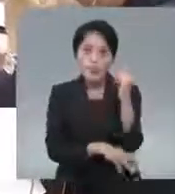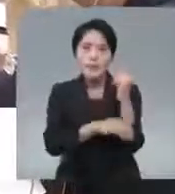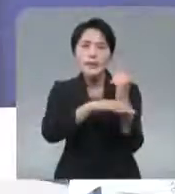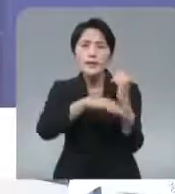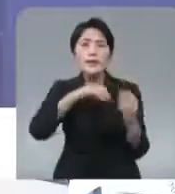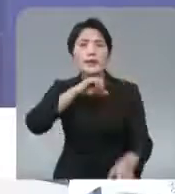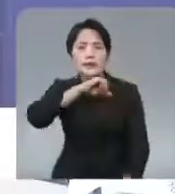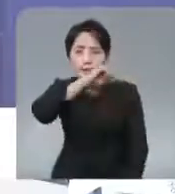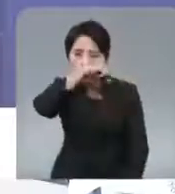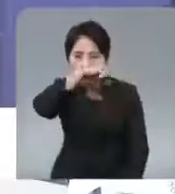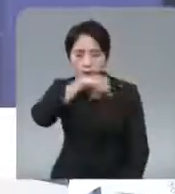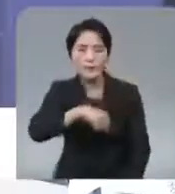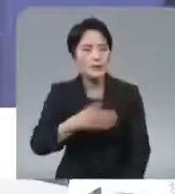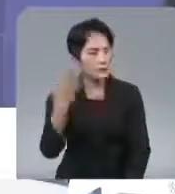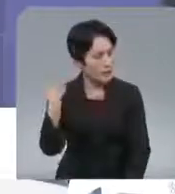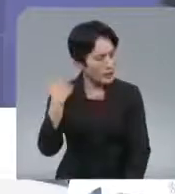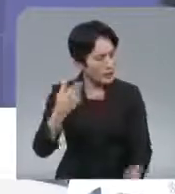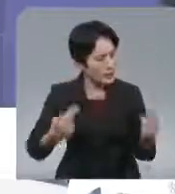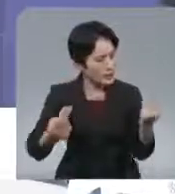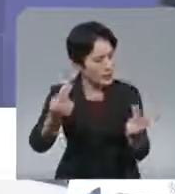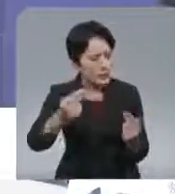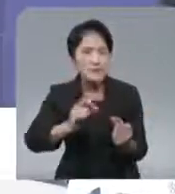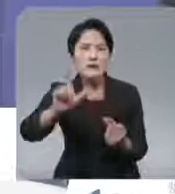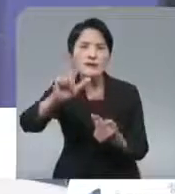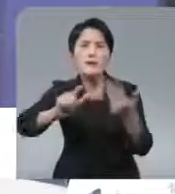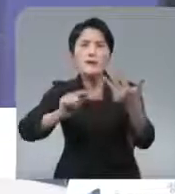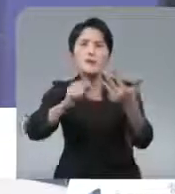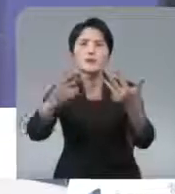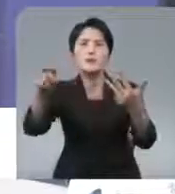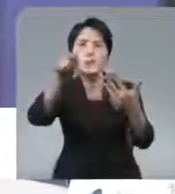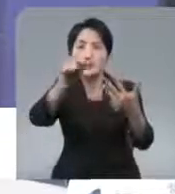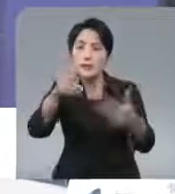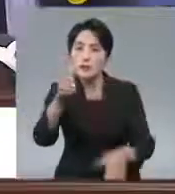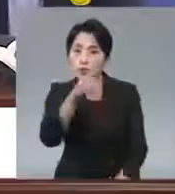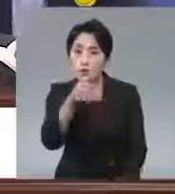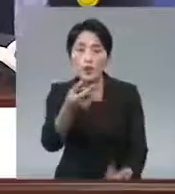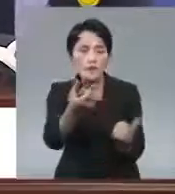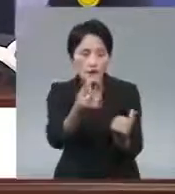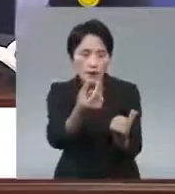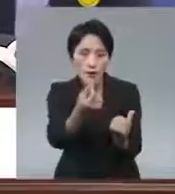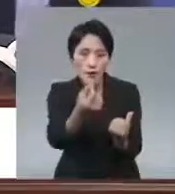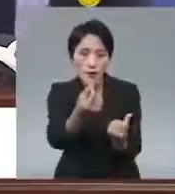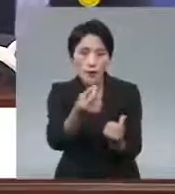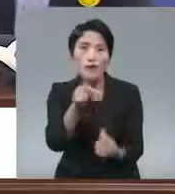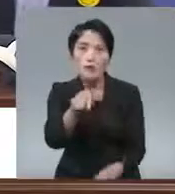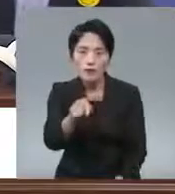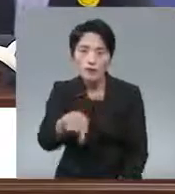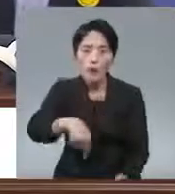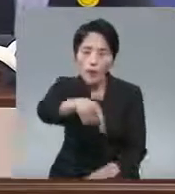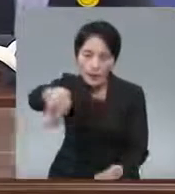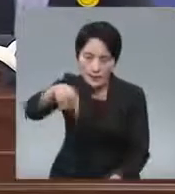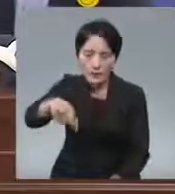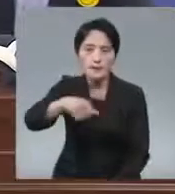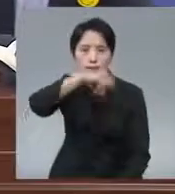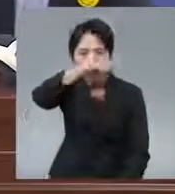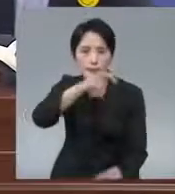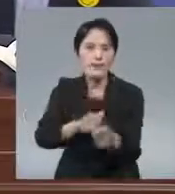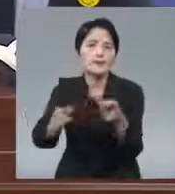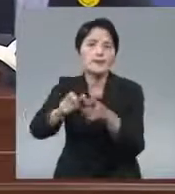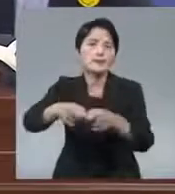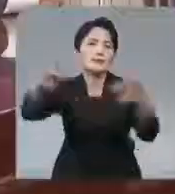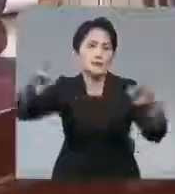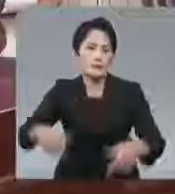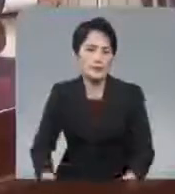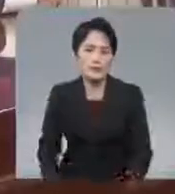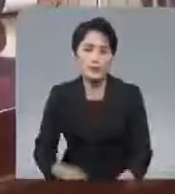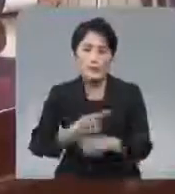ходе встречи представителей сторон глава парламентской фракции правящей партии юн хо джун заявил что в первую очередь необходимо